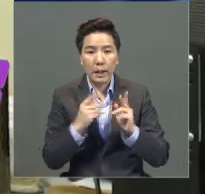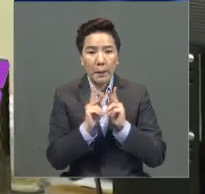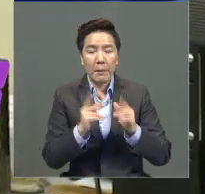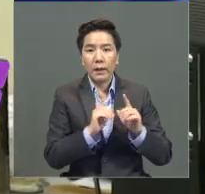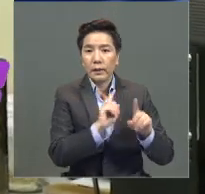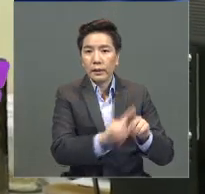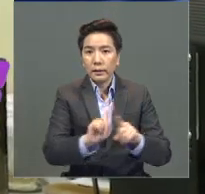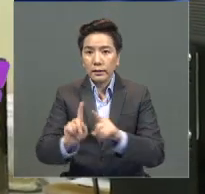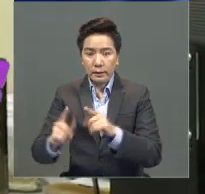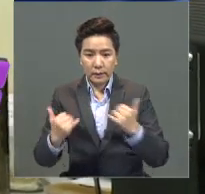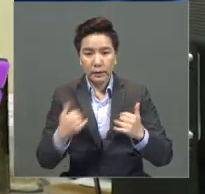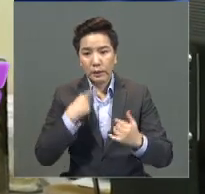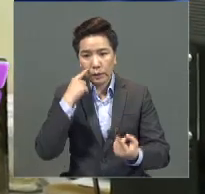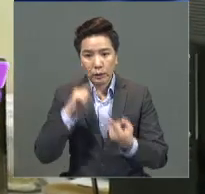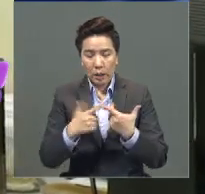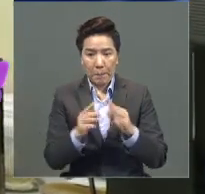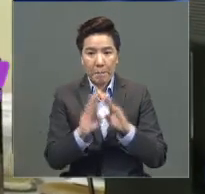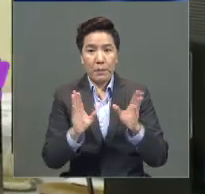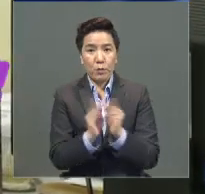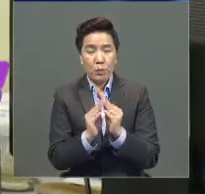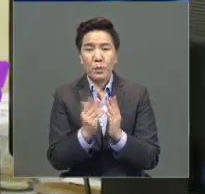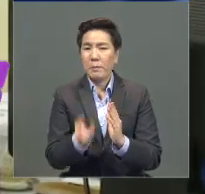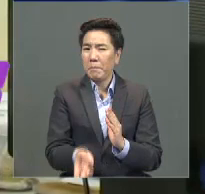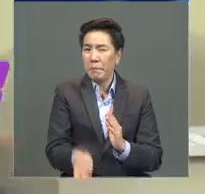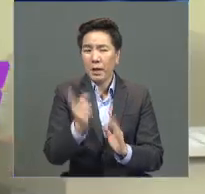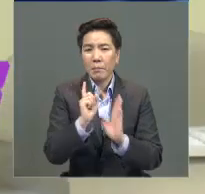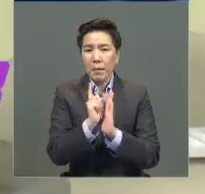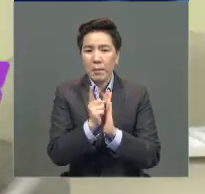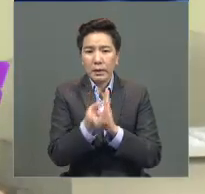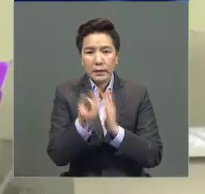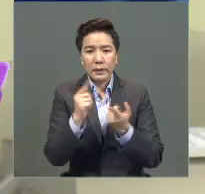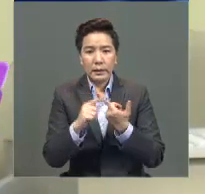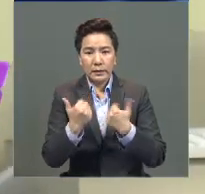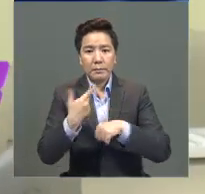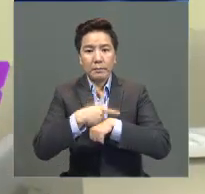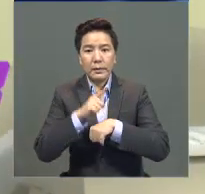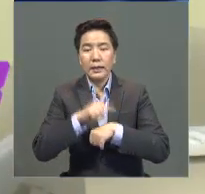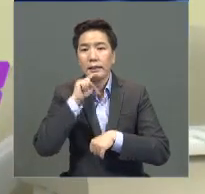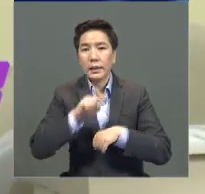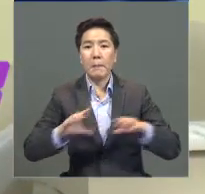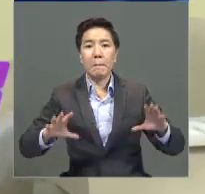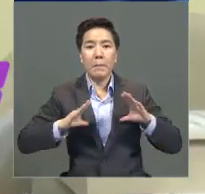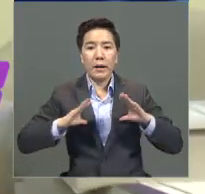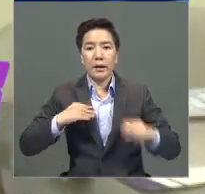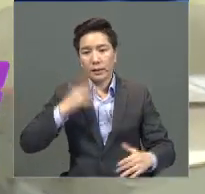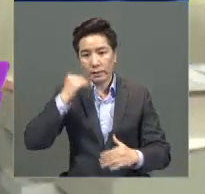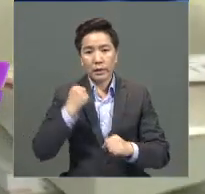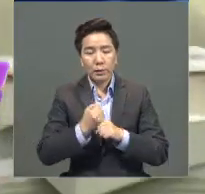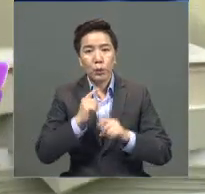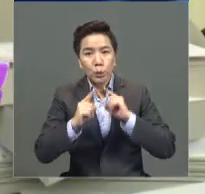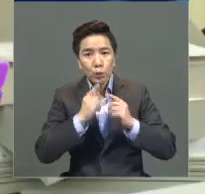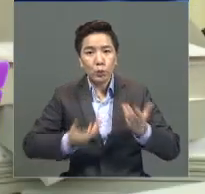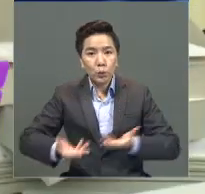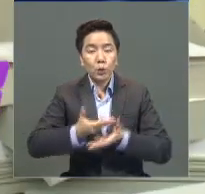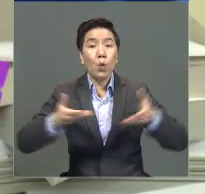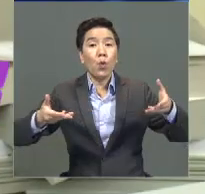ถึงการบริการท่านอื่นด้วยนะครับตอนนี้หลังเปิดประชุมไปได้เพียงไม่กี่นาทีนะฮะประทานก็ต้องสั่งพักการประชุมไปเพื่อให้การ